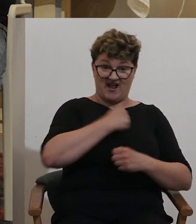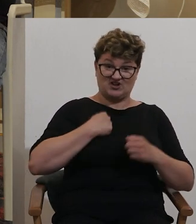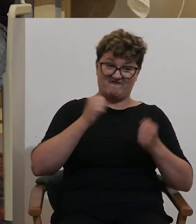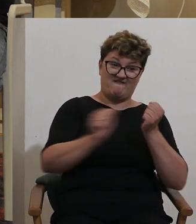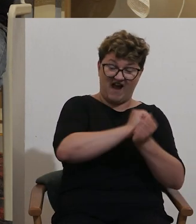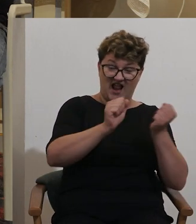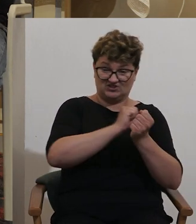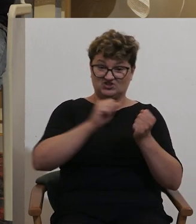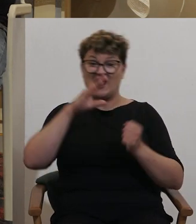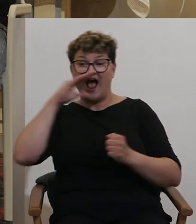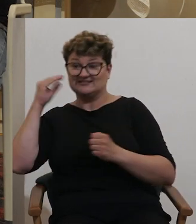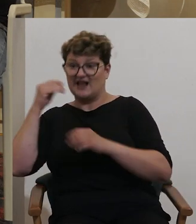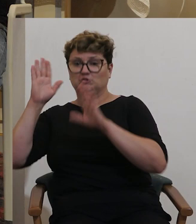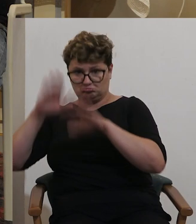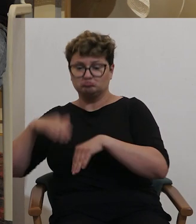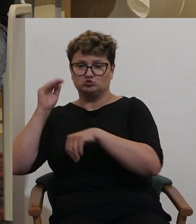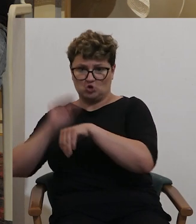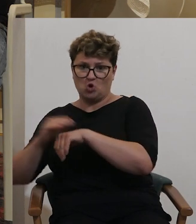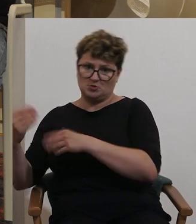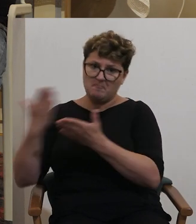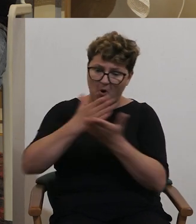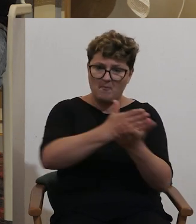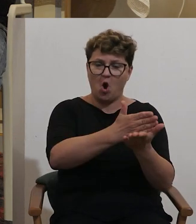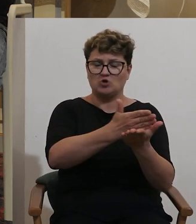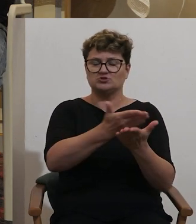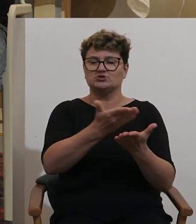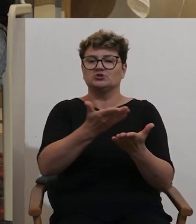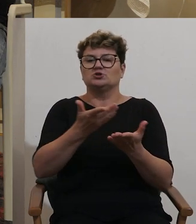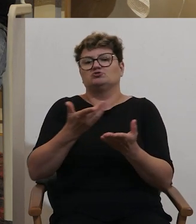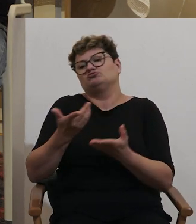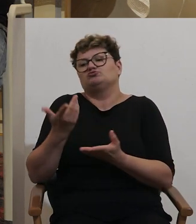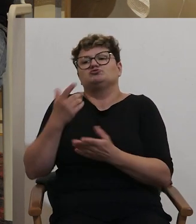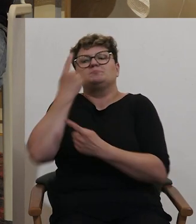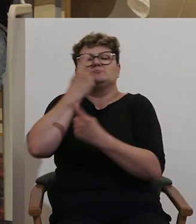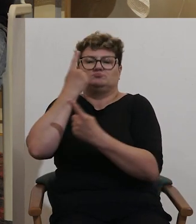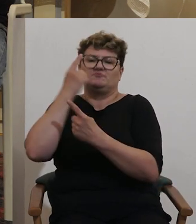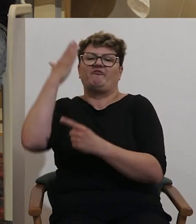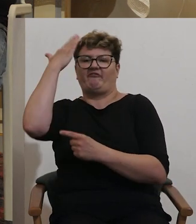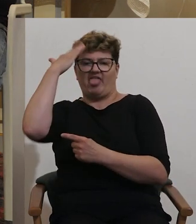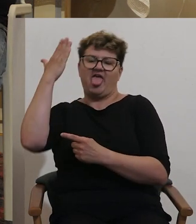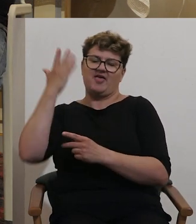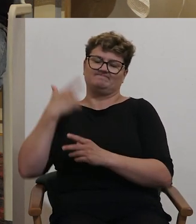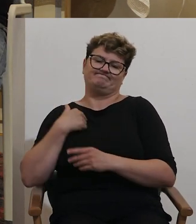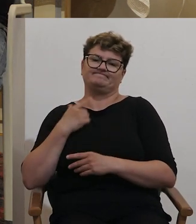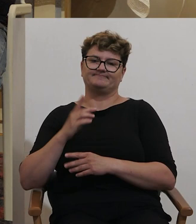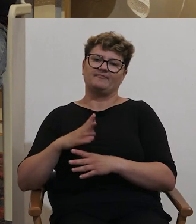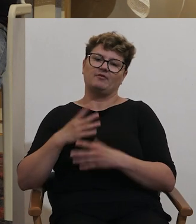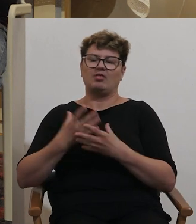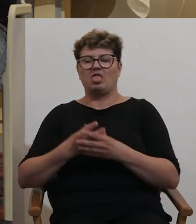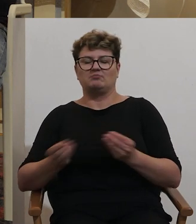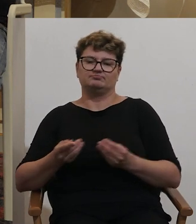że Stalin na to pozwoli? Czy oni jakby wiedzieli, że są tylko tam takimi pozorantami, którzy mieli stać na tym prawym